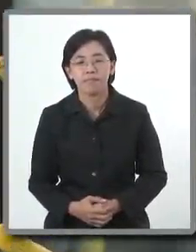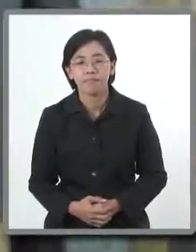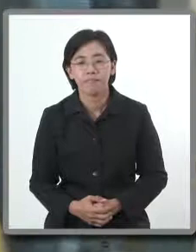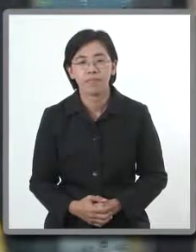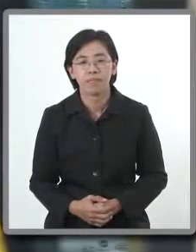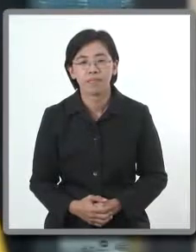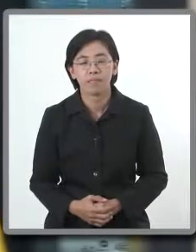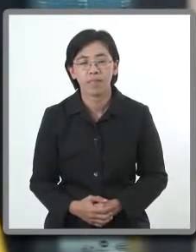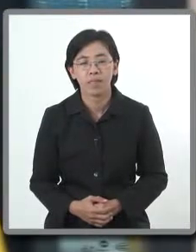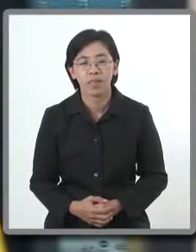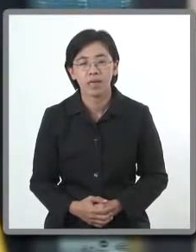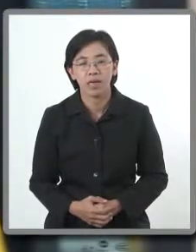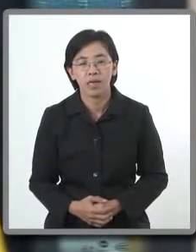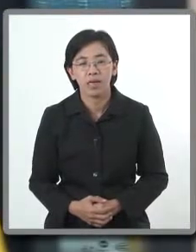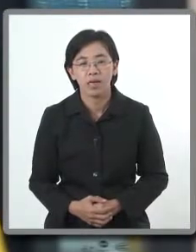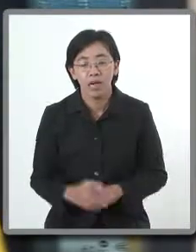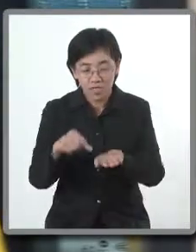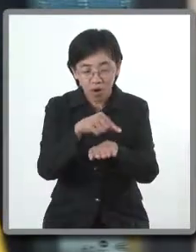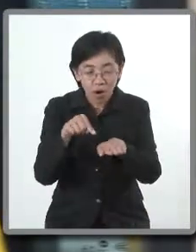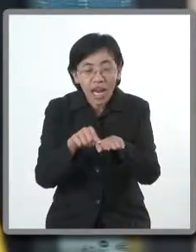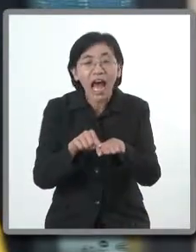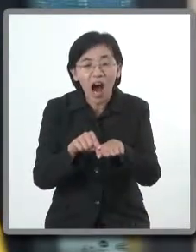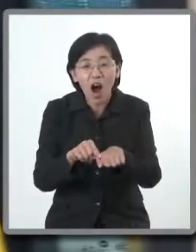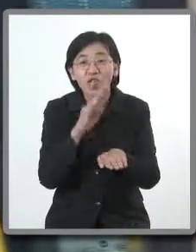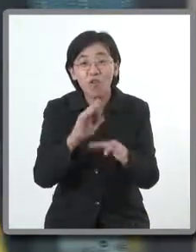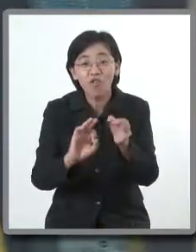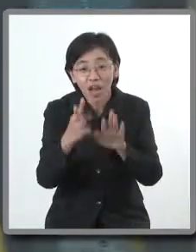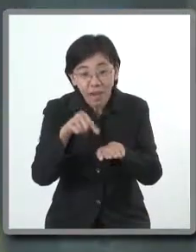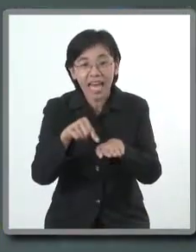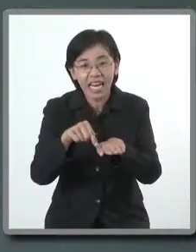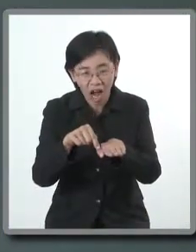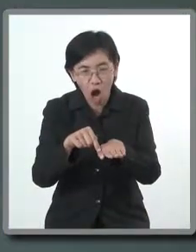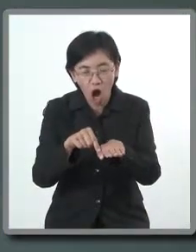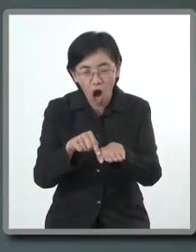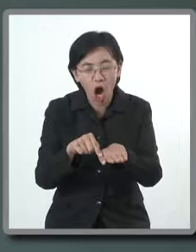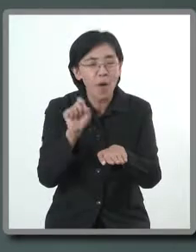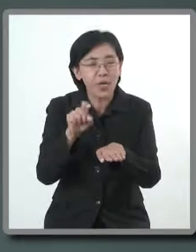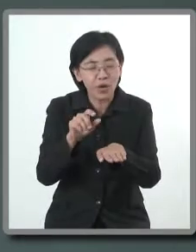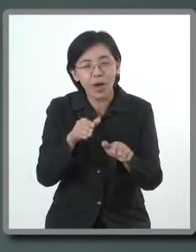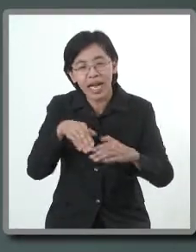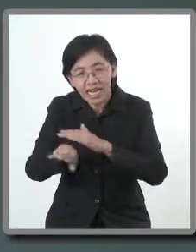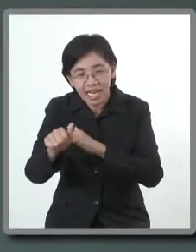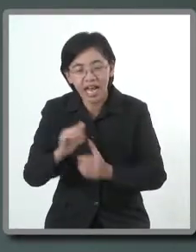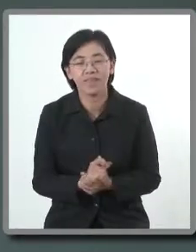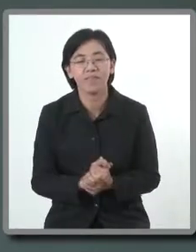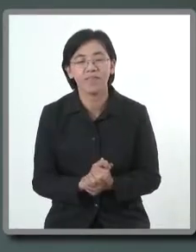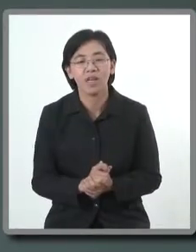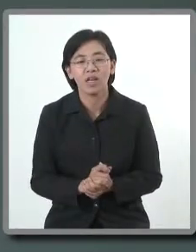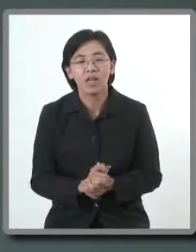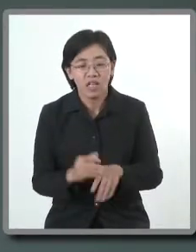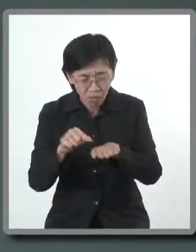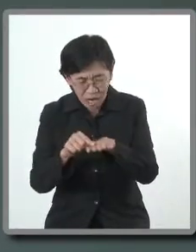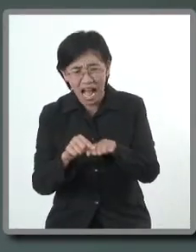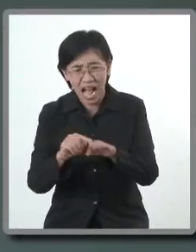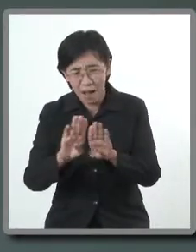มีประตูฉุกเฉินไว้หนีเวลาไฟไหม้อยู่ในรถหรือเกิดอุบัติเหตุที่ไม่สามารถเปิดประตู